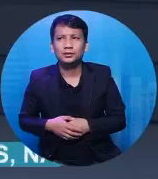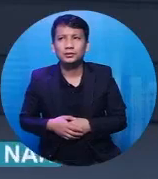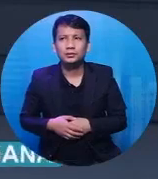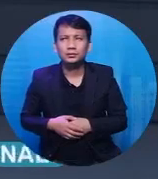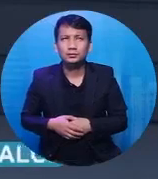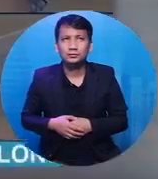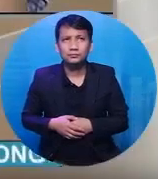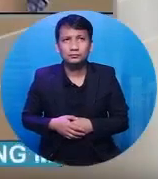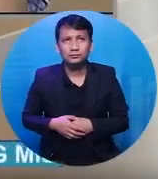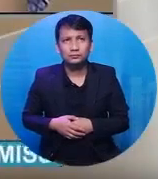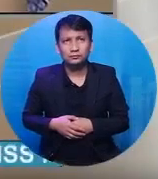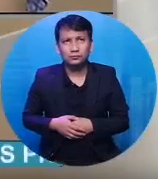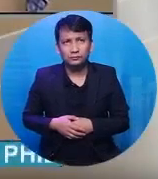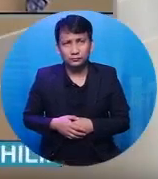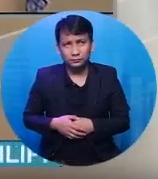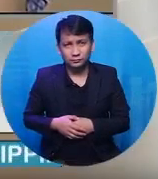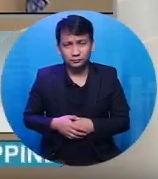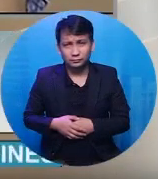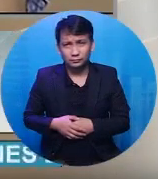Ma'am.